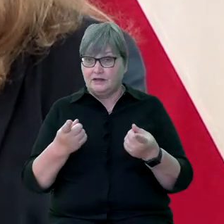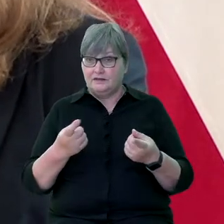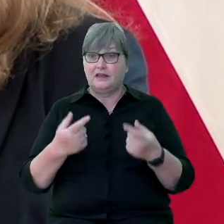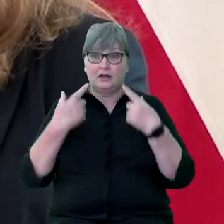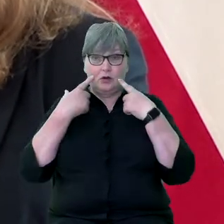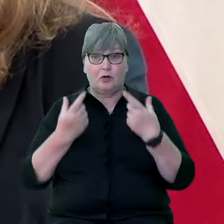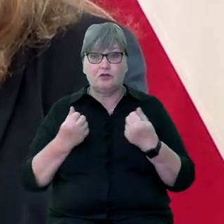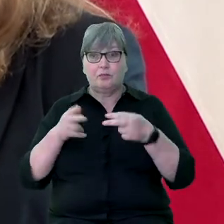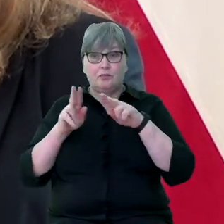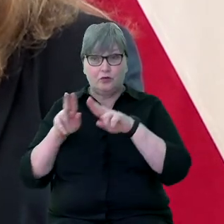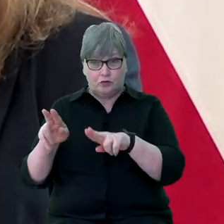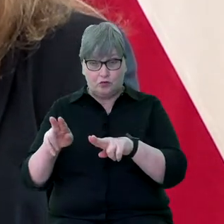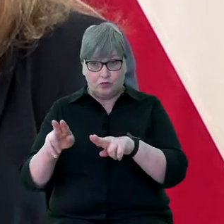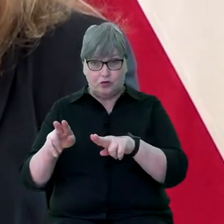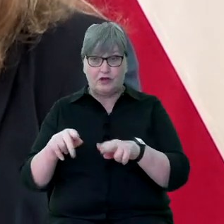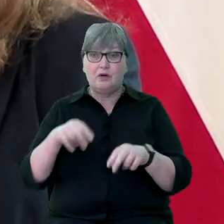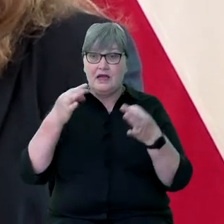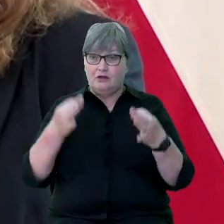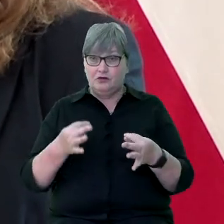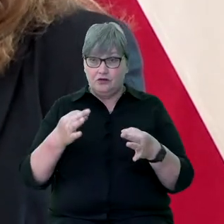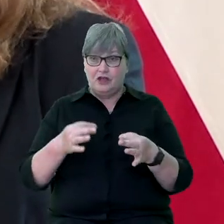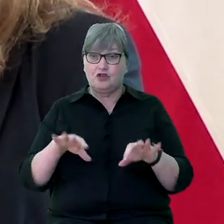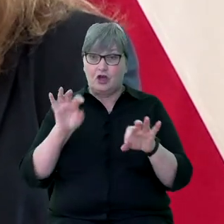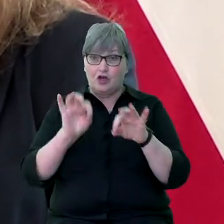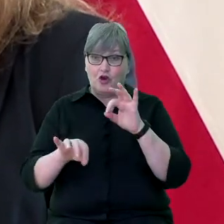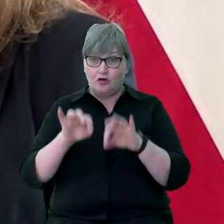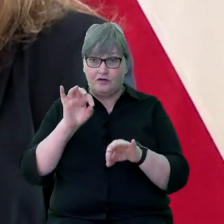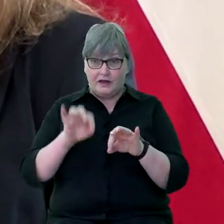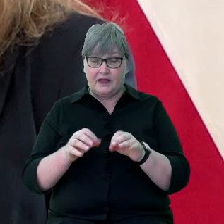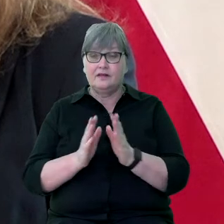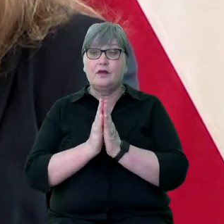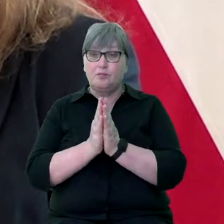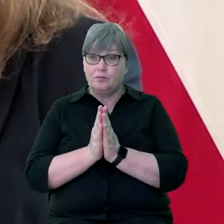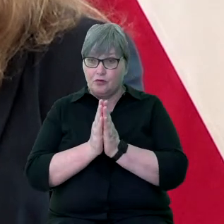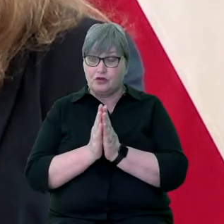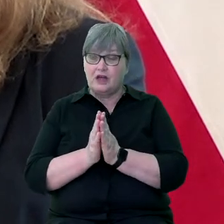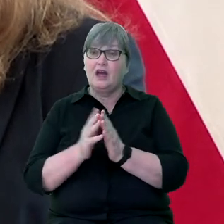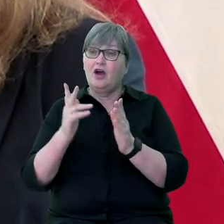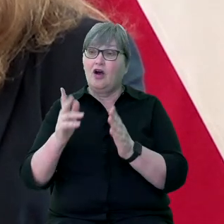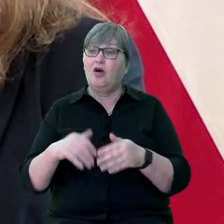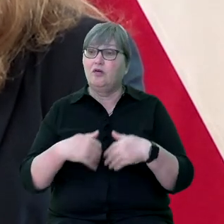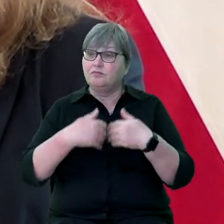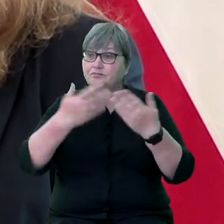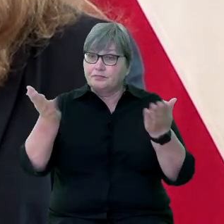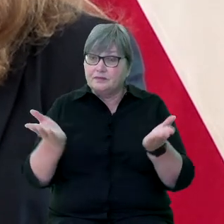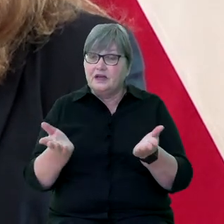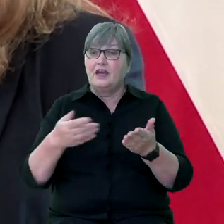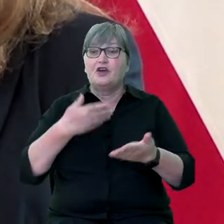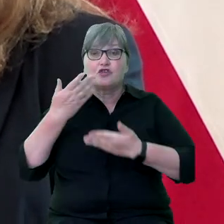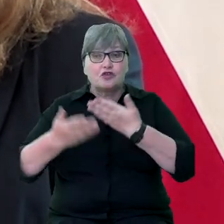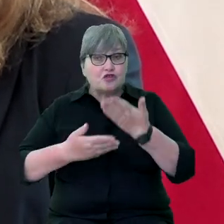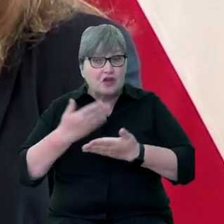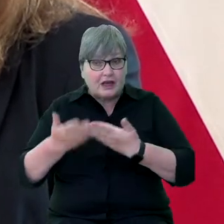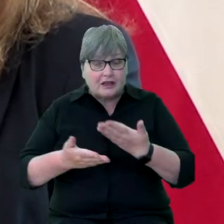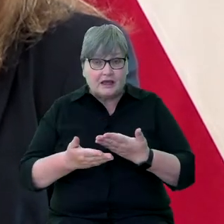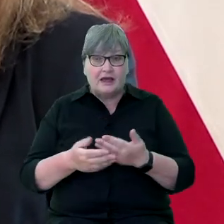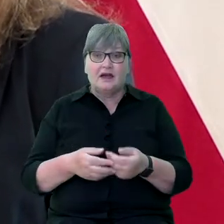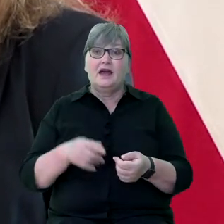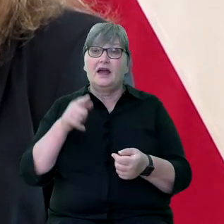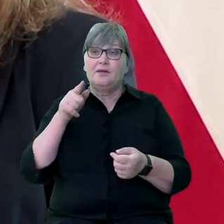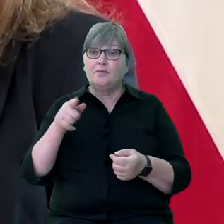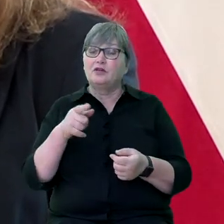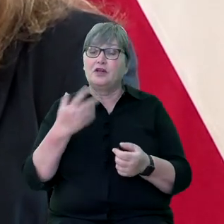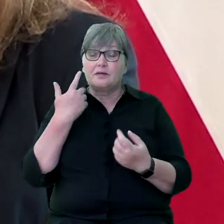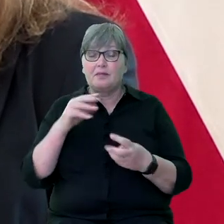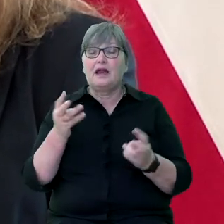konferencji. Kierownictwo i członków służby cywilnej proszę o przyjęcie najserdeczniejszych jubileuszowych życzeń. Niech Państwa niezwykle